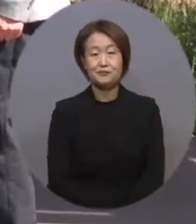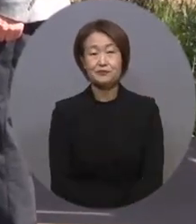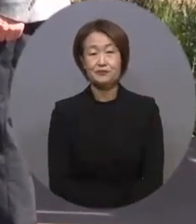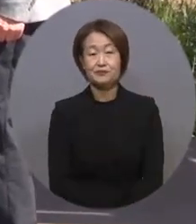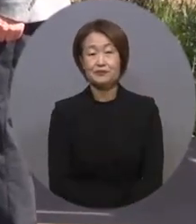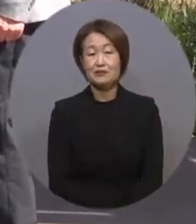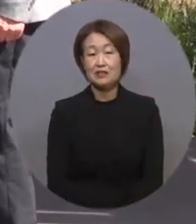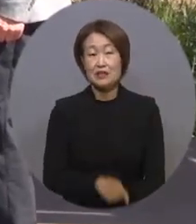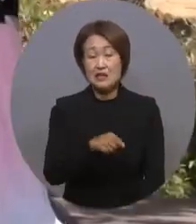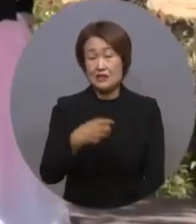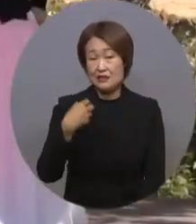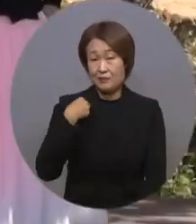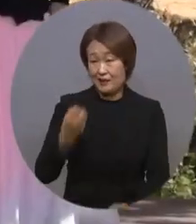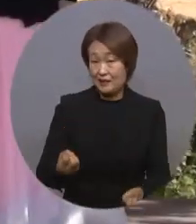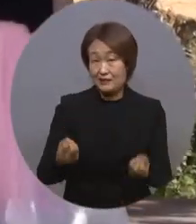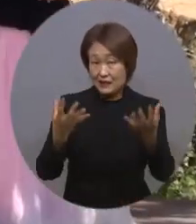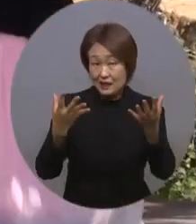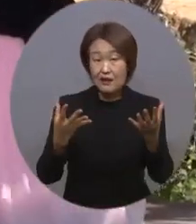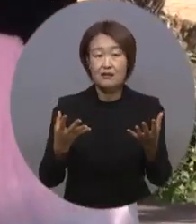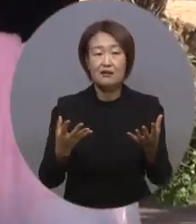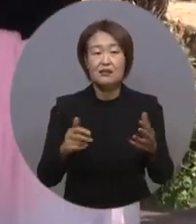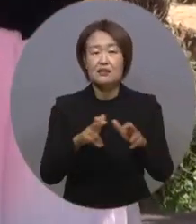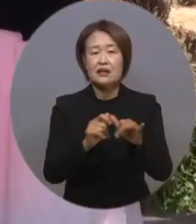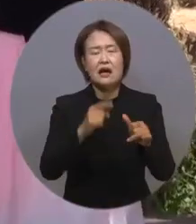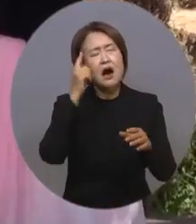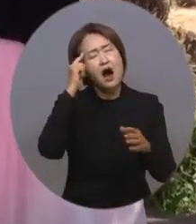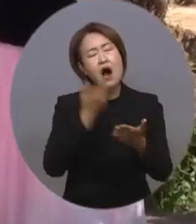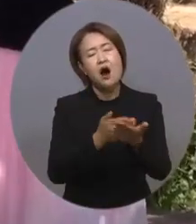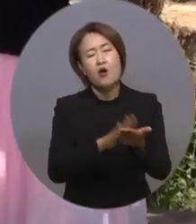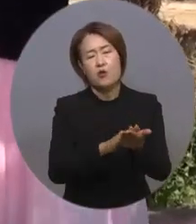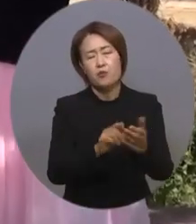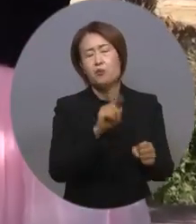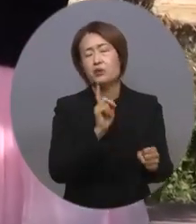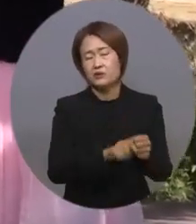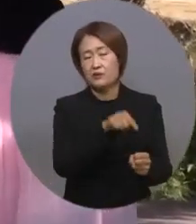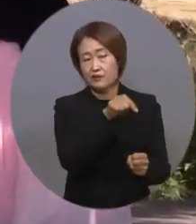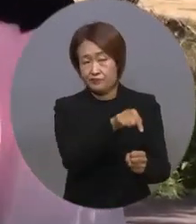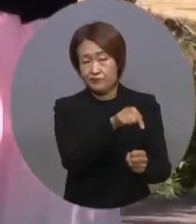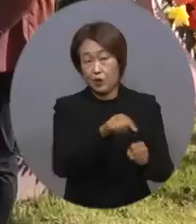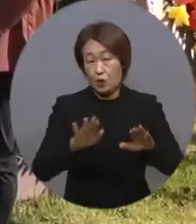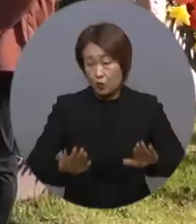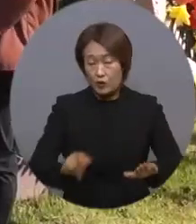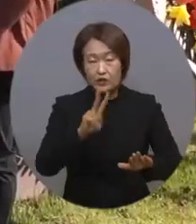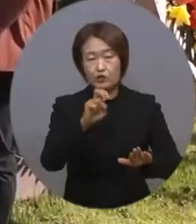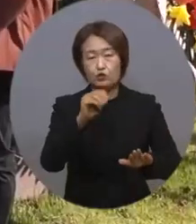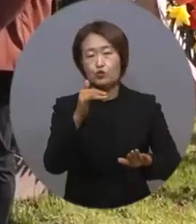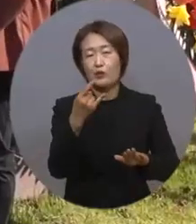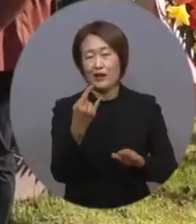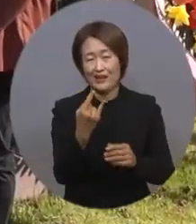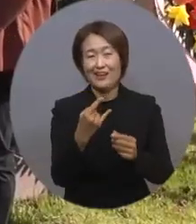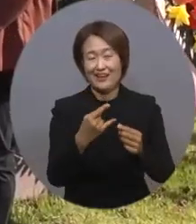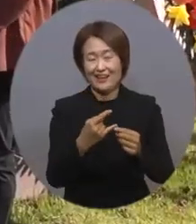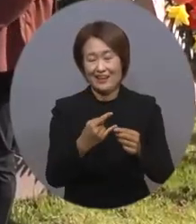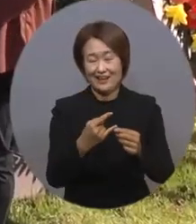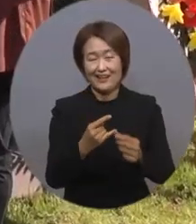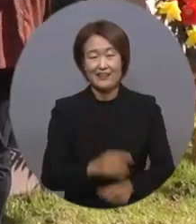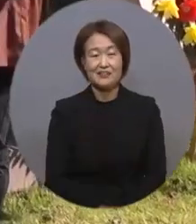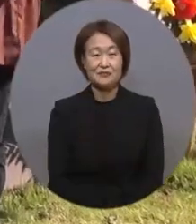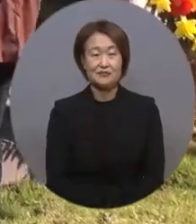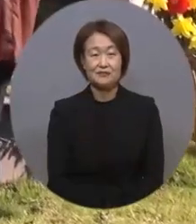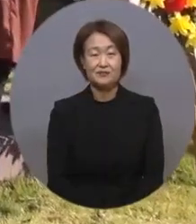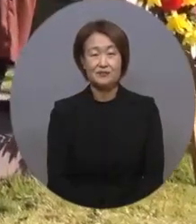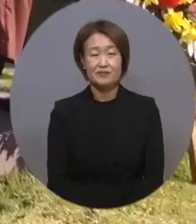사랑나눔협회가 주관한 이번 행사는 장애인의 인식 개선을 위한 자리로 올해 29회째를 맞이하고 있으며